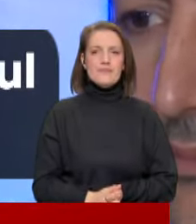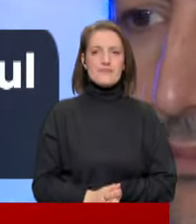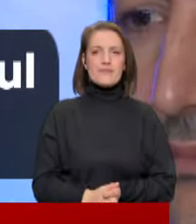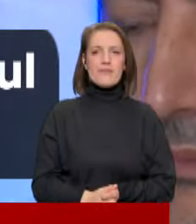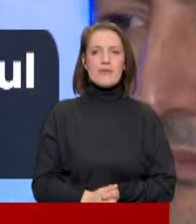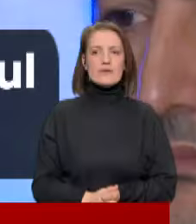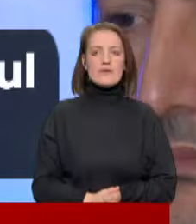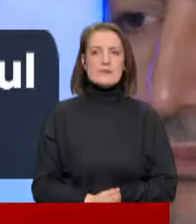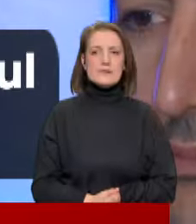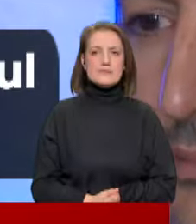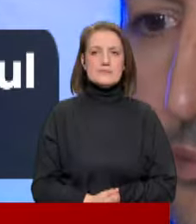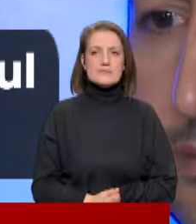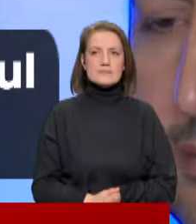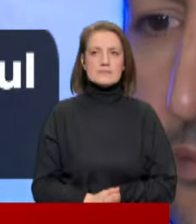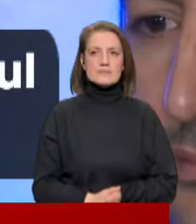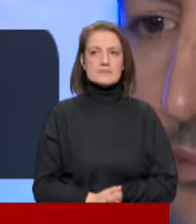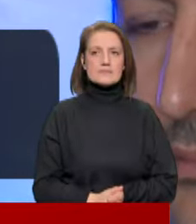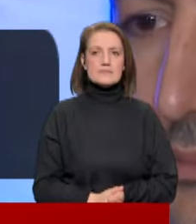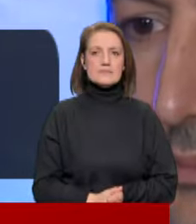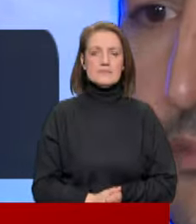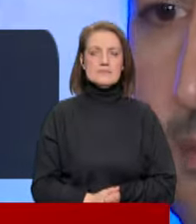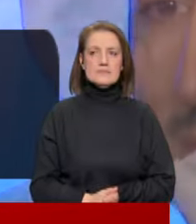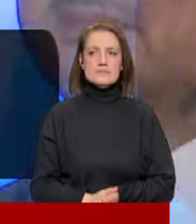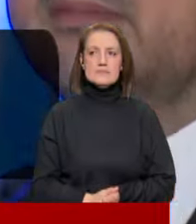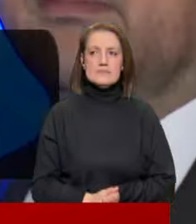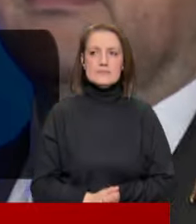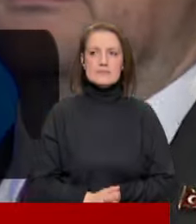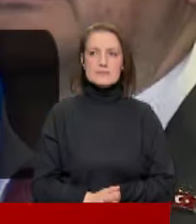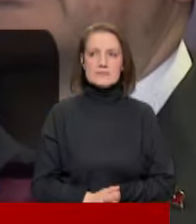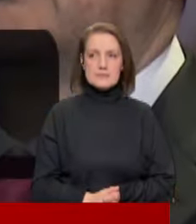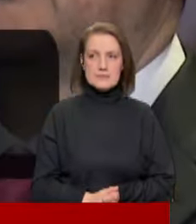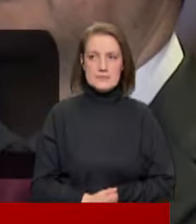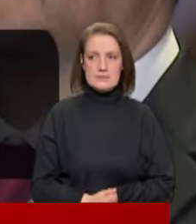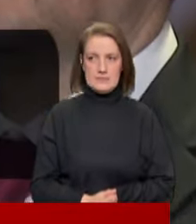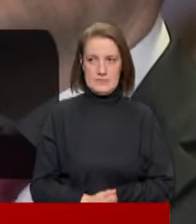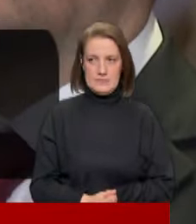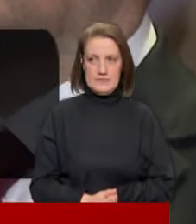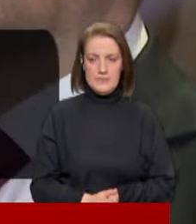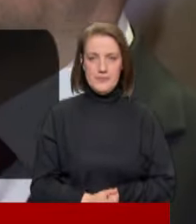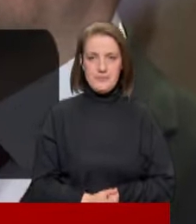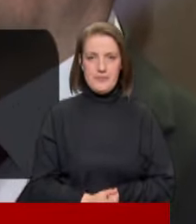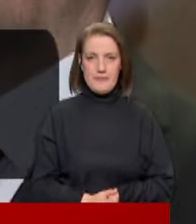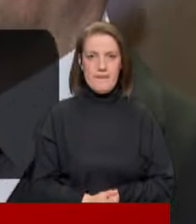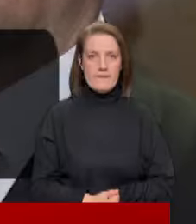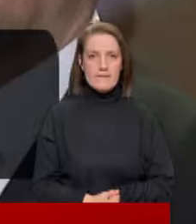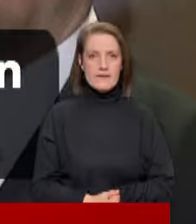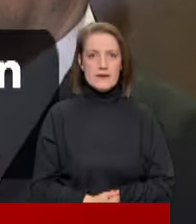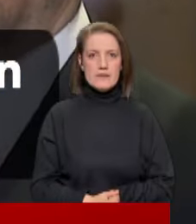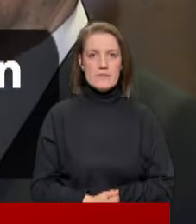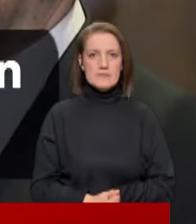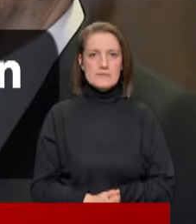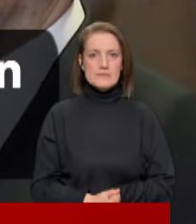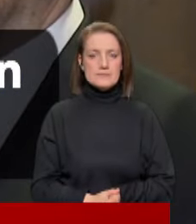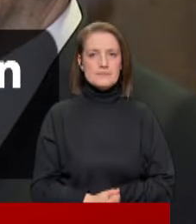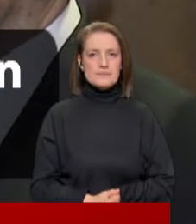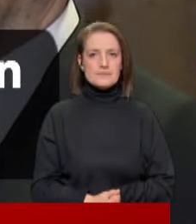konuşulacak Biz her projeyi her ortamda konuşmaya hazırız İstanbul'un metrosunu konuşacaksa İstanbul'un kentsel dönüşümünü